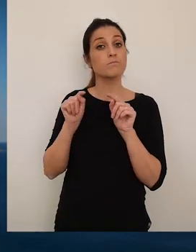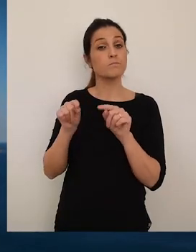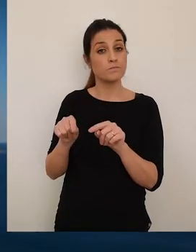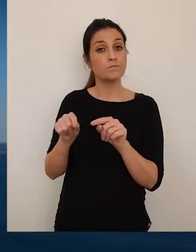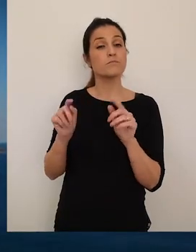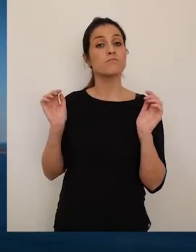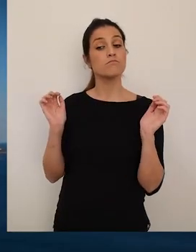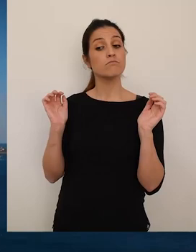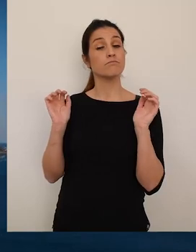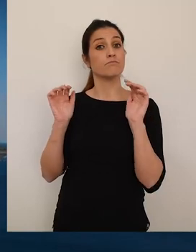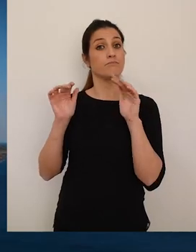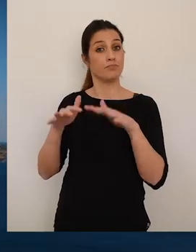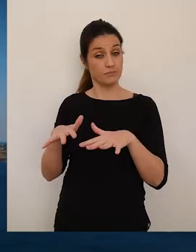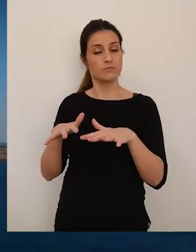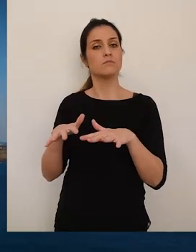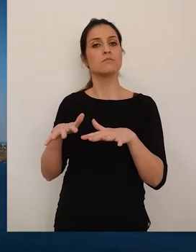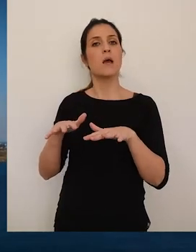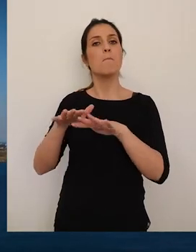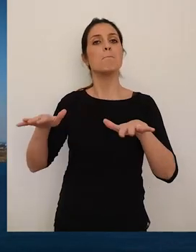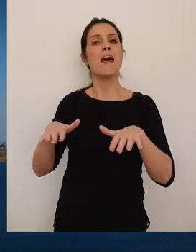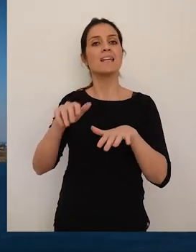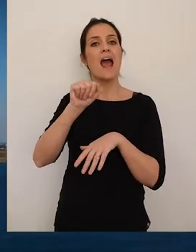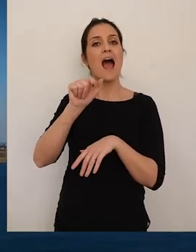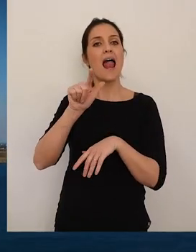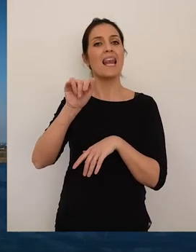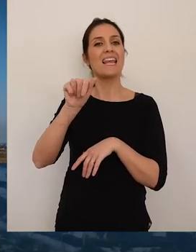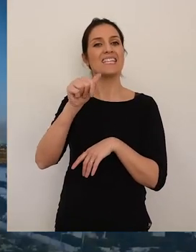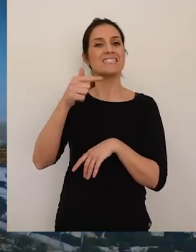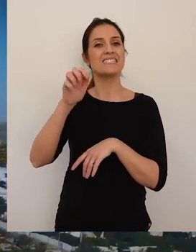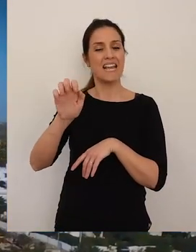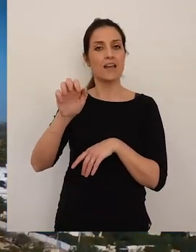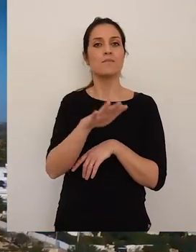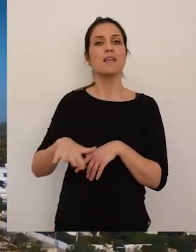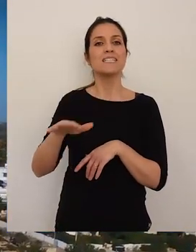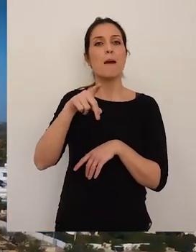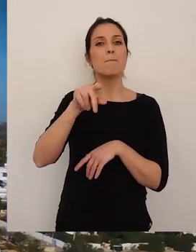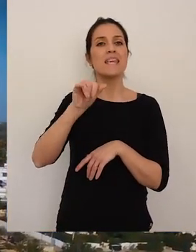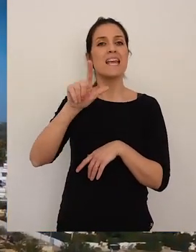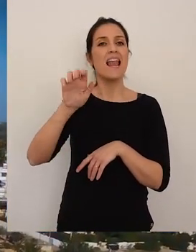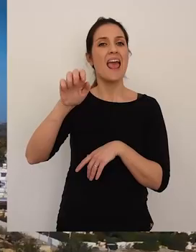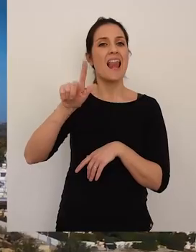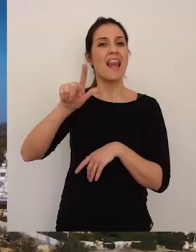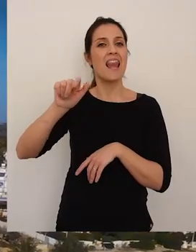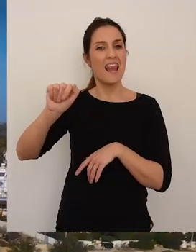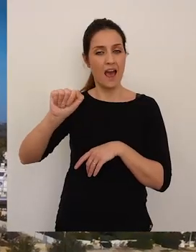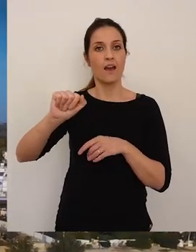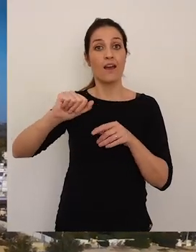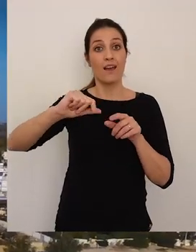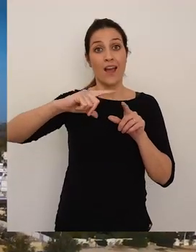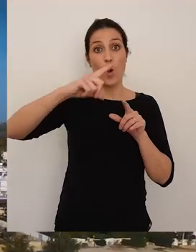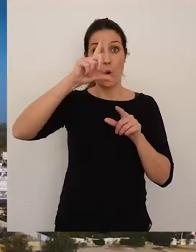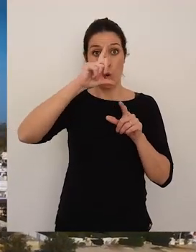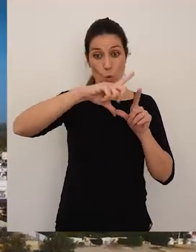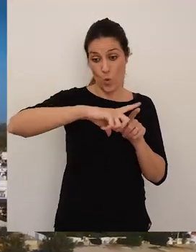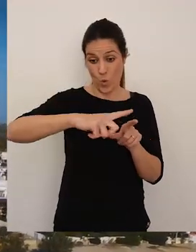Qui vi è il punto di aggregazione sociale della Marina di Alliste, conosciuto con il nome di Piazzetta Pilella, un ampio spazio pavimentato